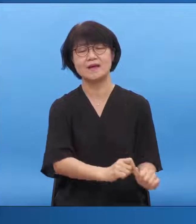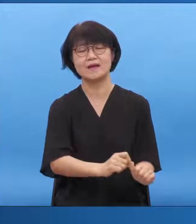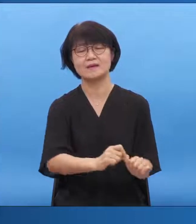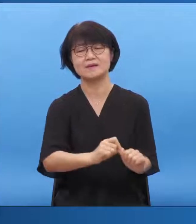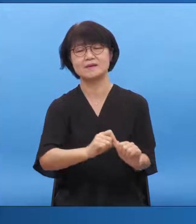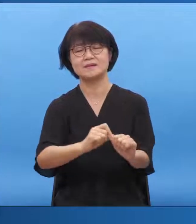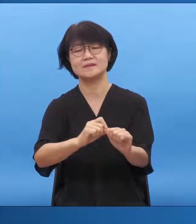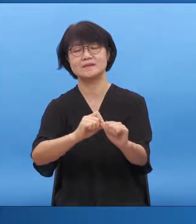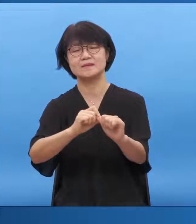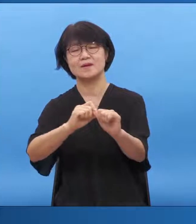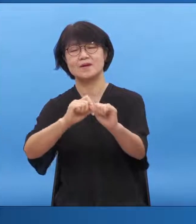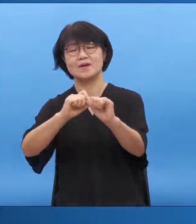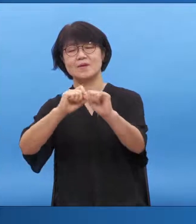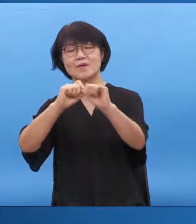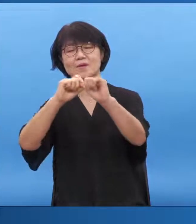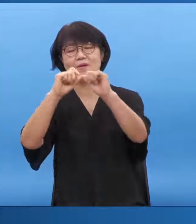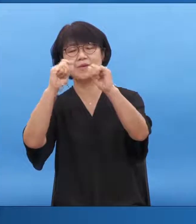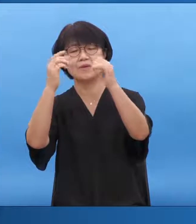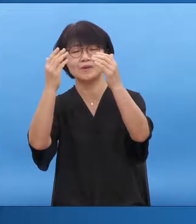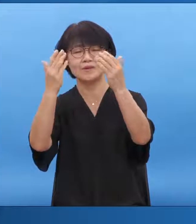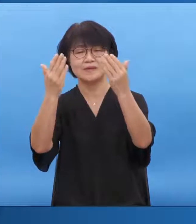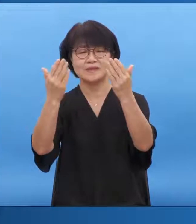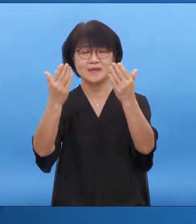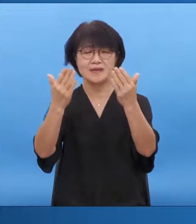죄악에서 날 끌어